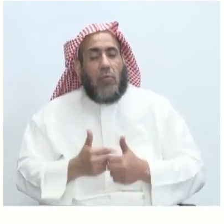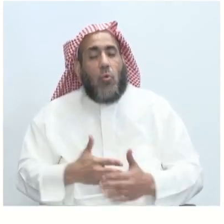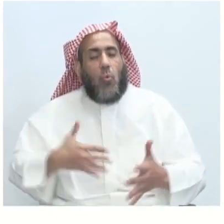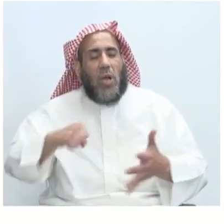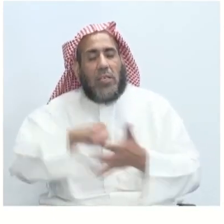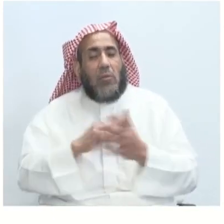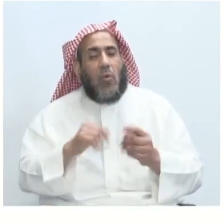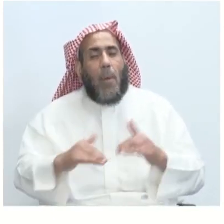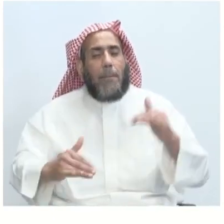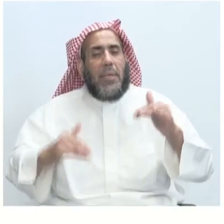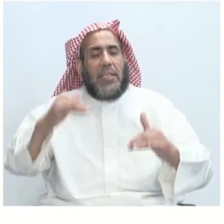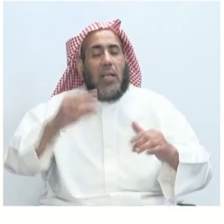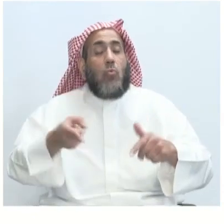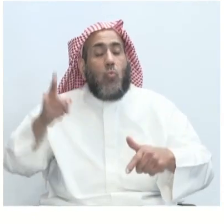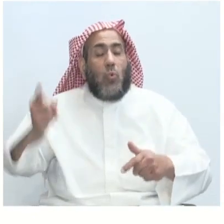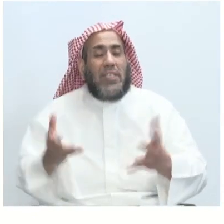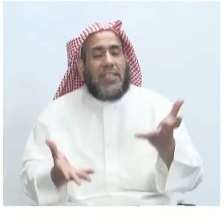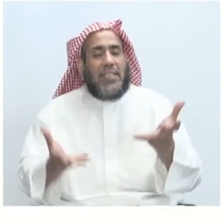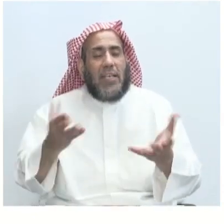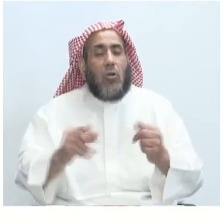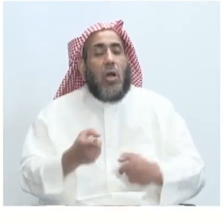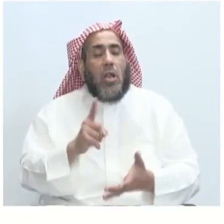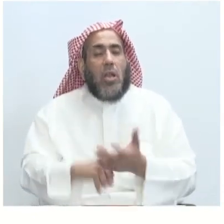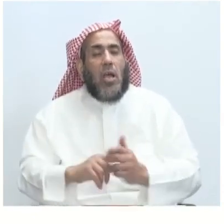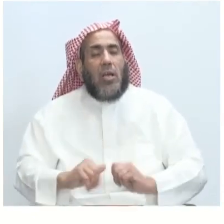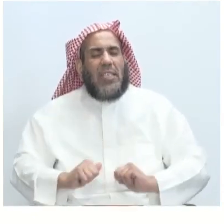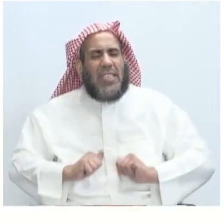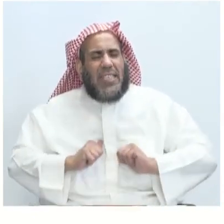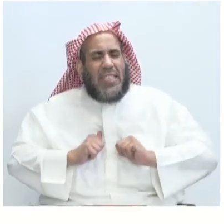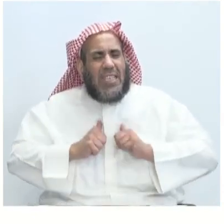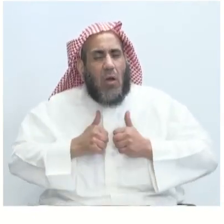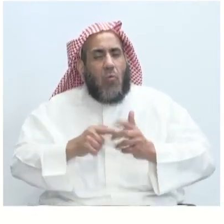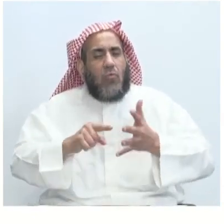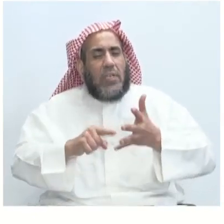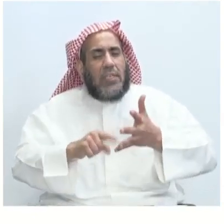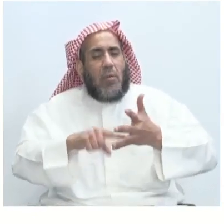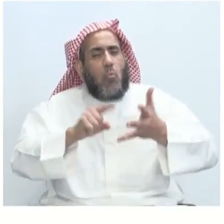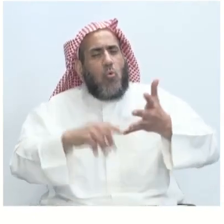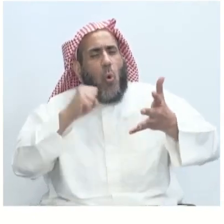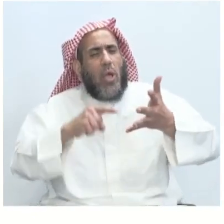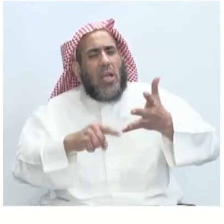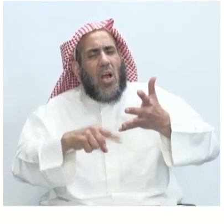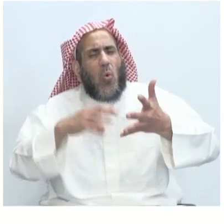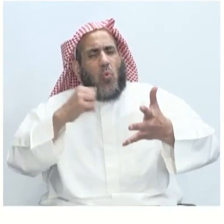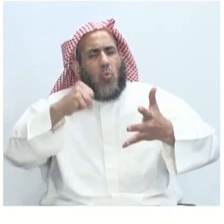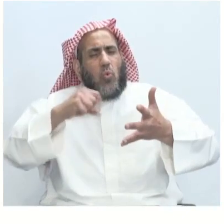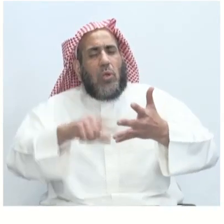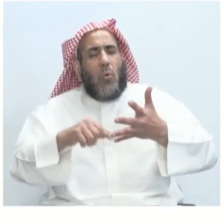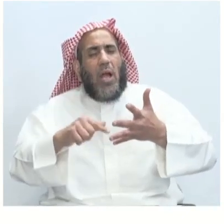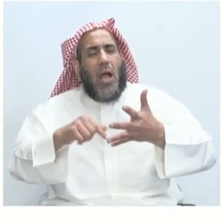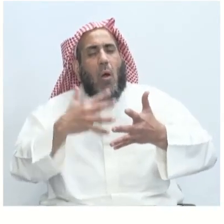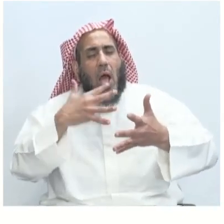الدوافع باعتدال واتزان ايضا ان الدوافع تتدرج من قويه او شديده